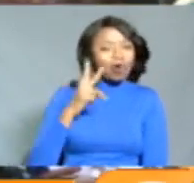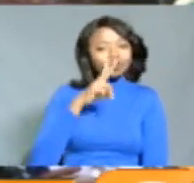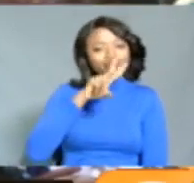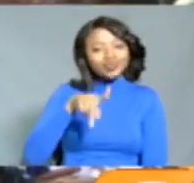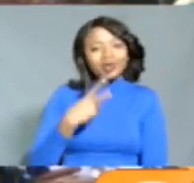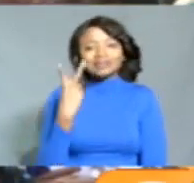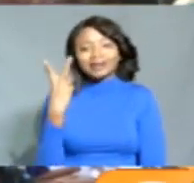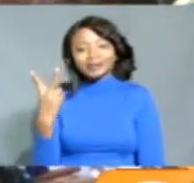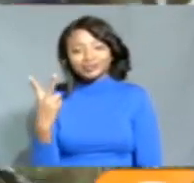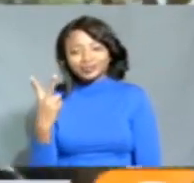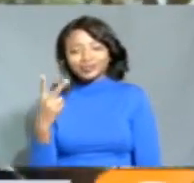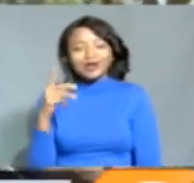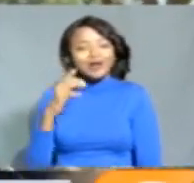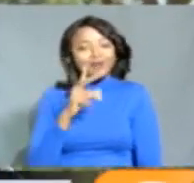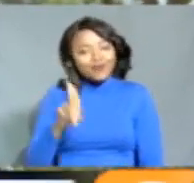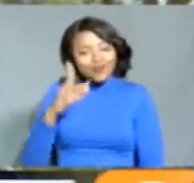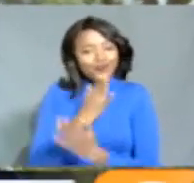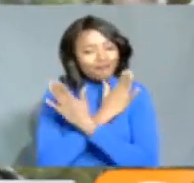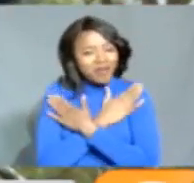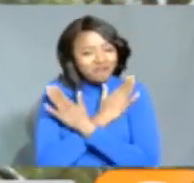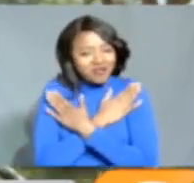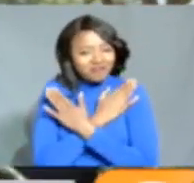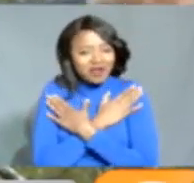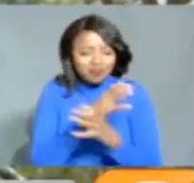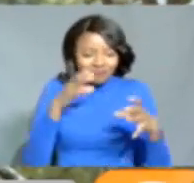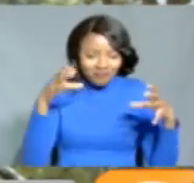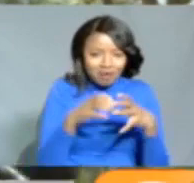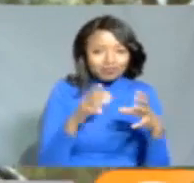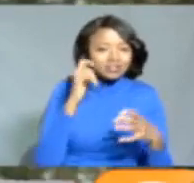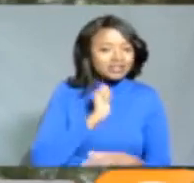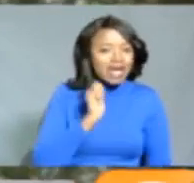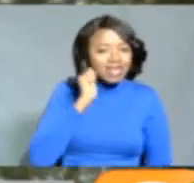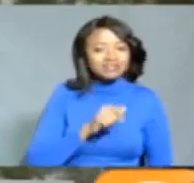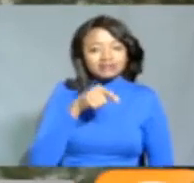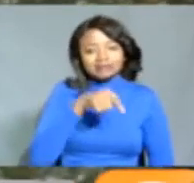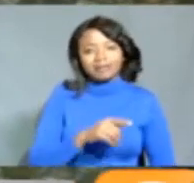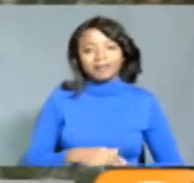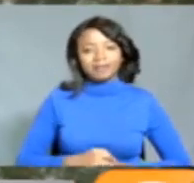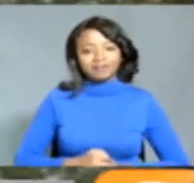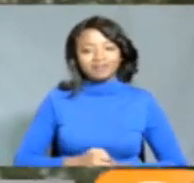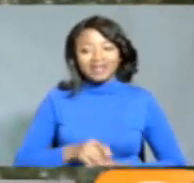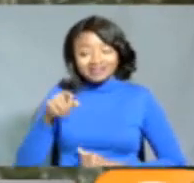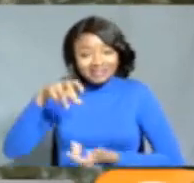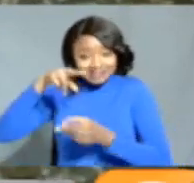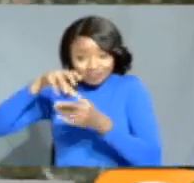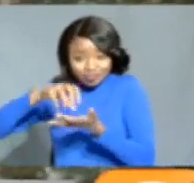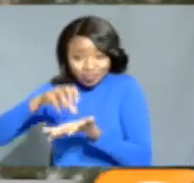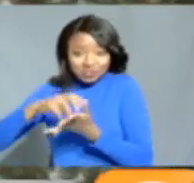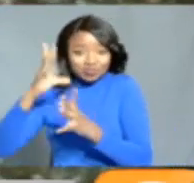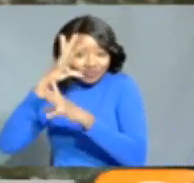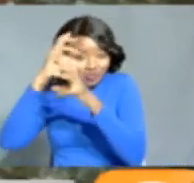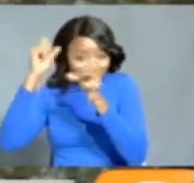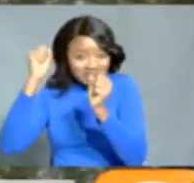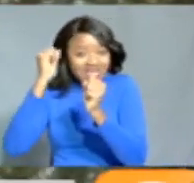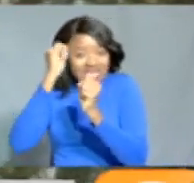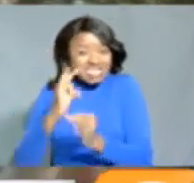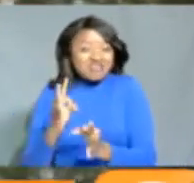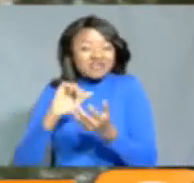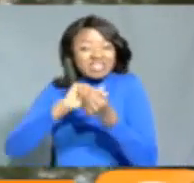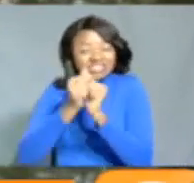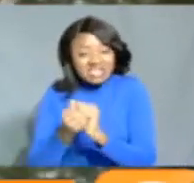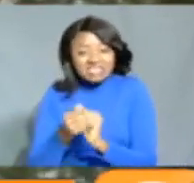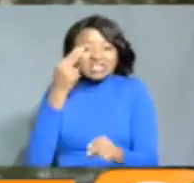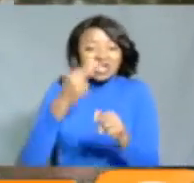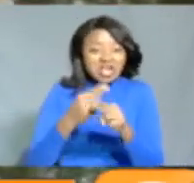2002 amekuwa rafiki wa jamii ya Kalenjin wa karibu. Hii kiti ya president hata mubadilishe majina mara